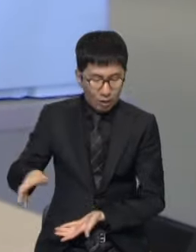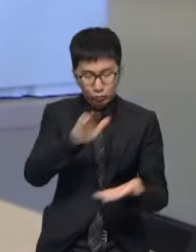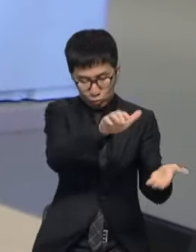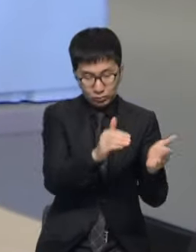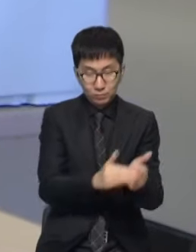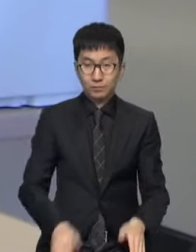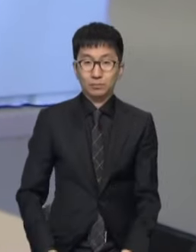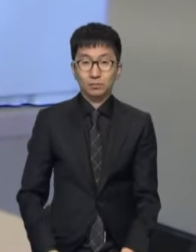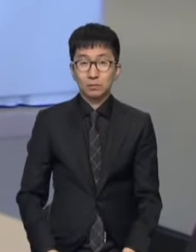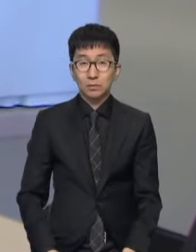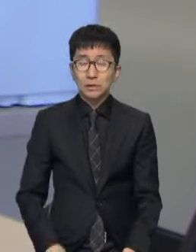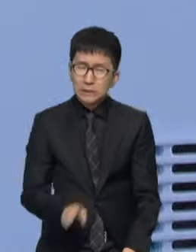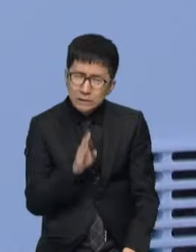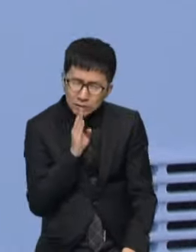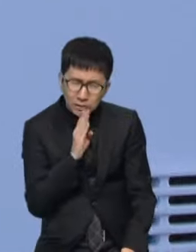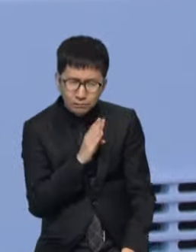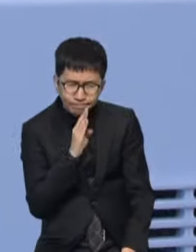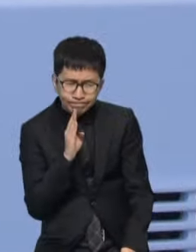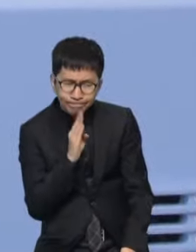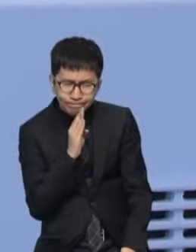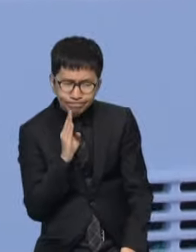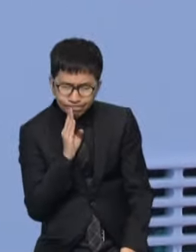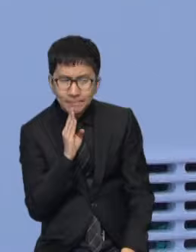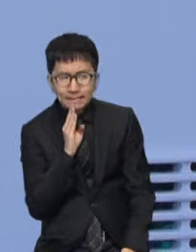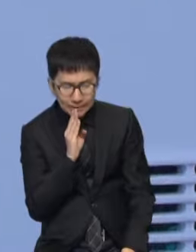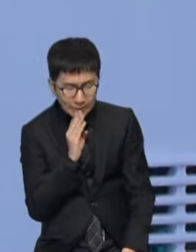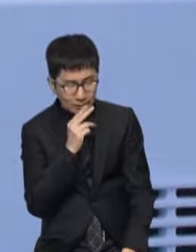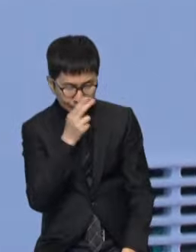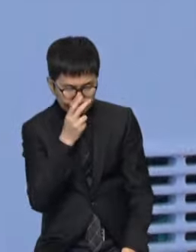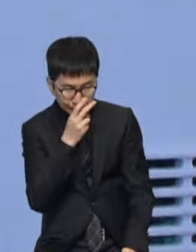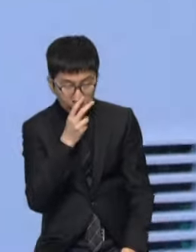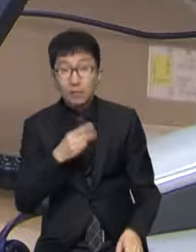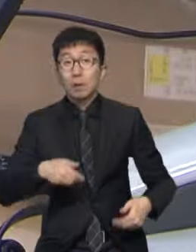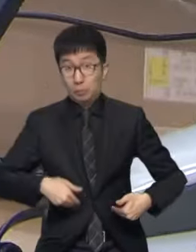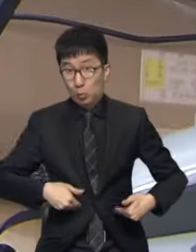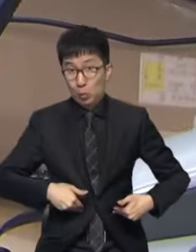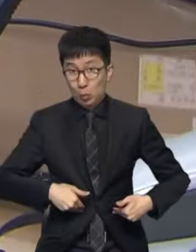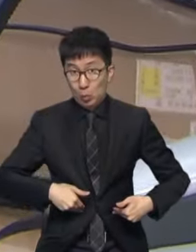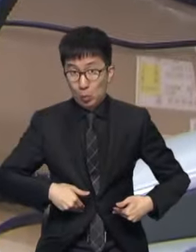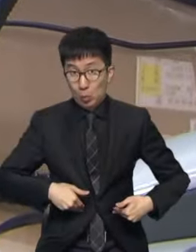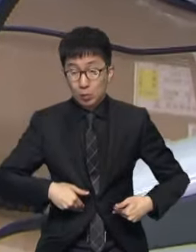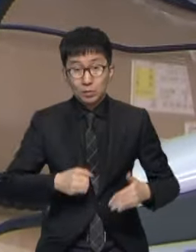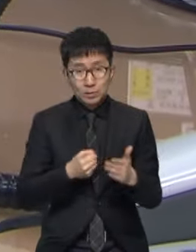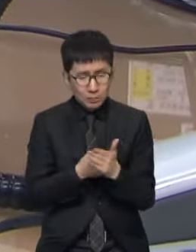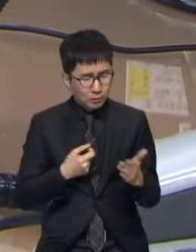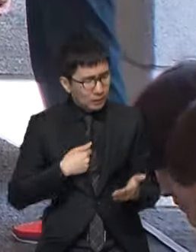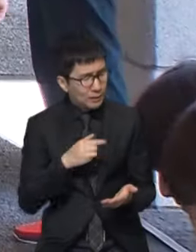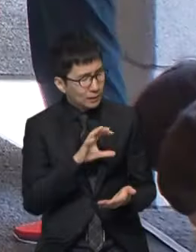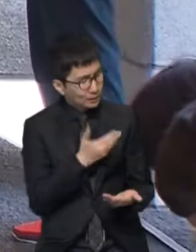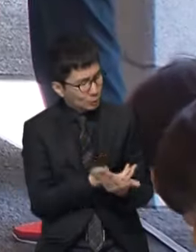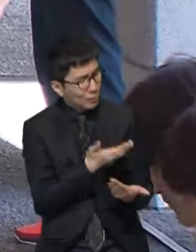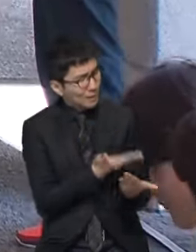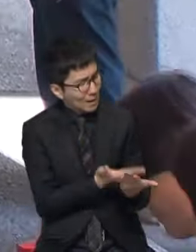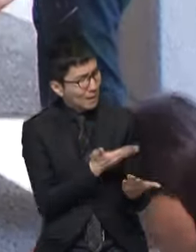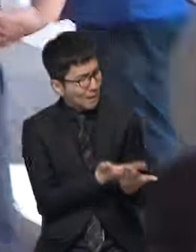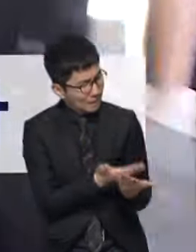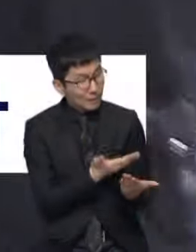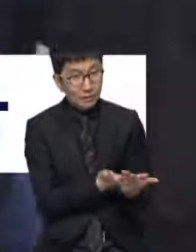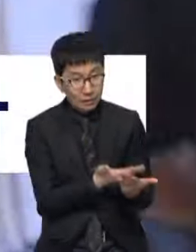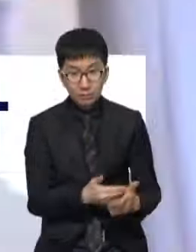구체적인 사실관계를 파악한 뒤 직무 관련성 여부를 따져봐야 하는 검찰 노선은 꼭 필요한 자료들입니다. 최 목사가